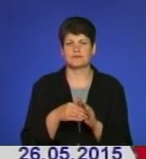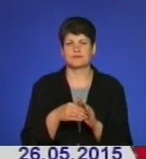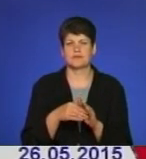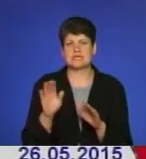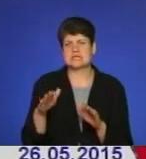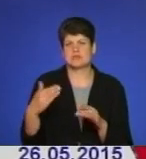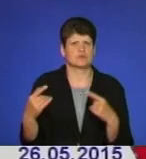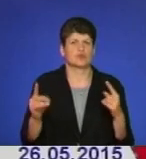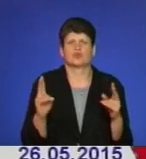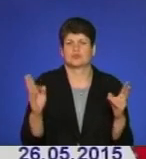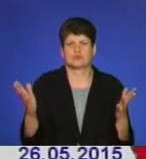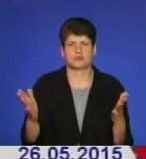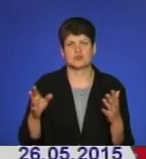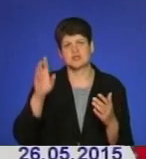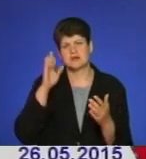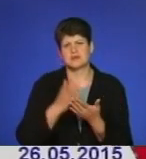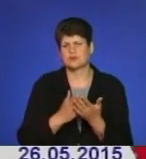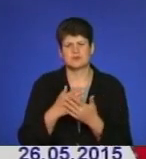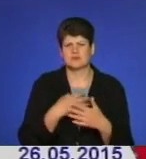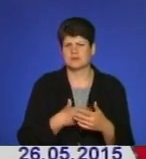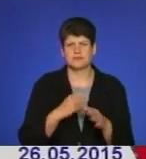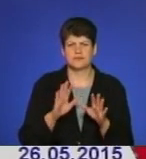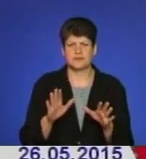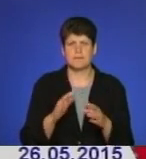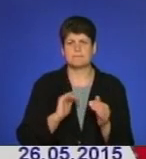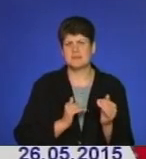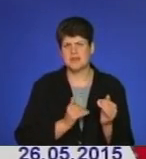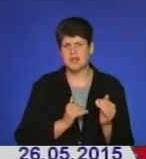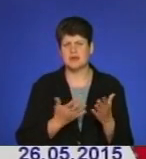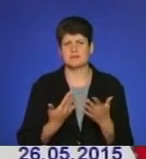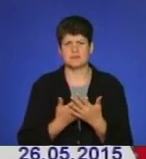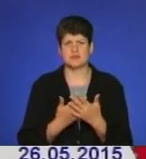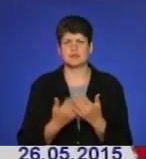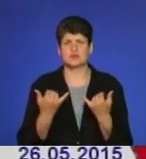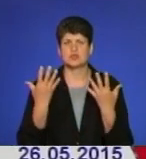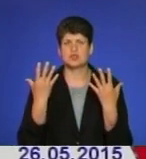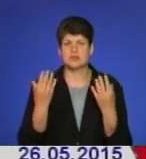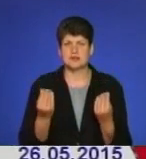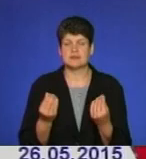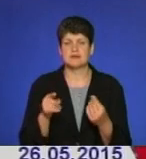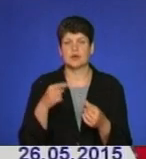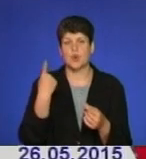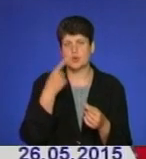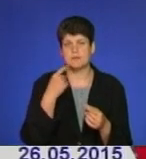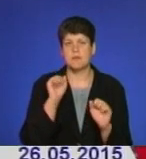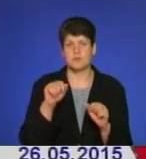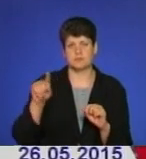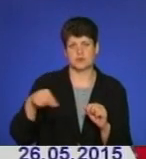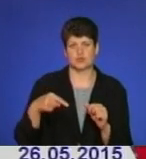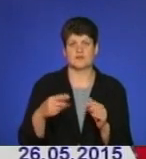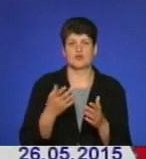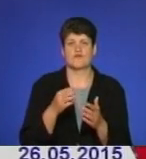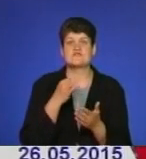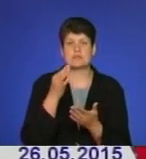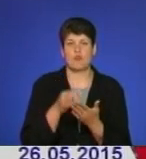зі сторони будь-кого, чи державного службовця, чи підприємця на сьогоднішній день, таких осіб ми можемо притягнути до кримінальної